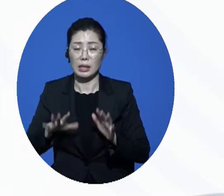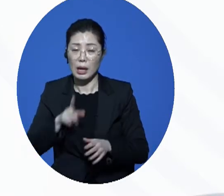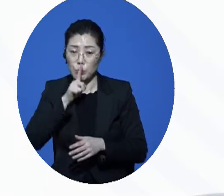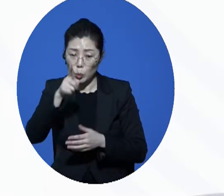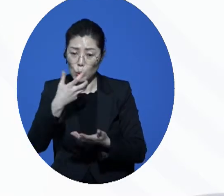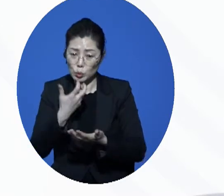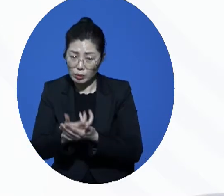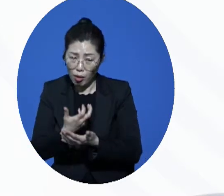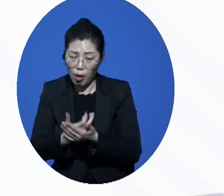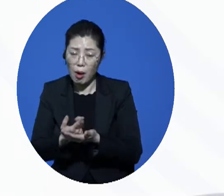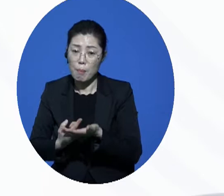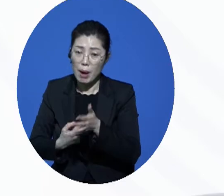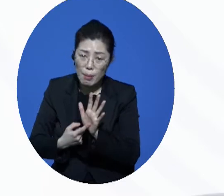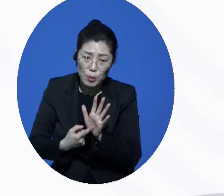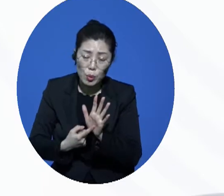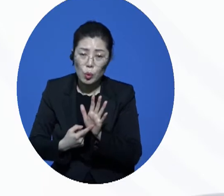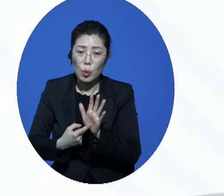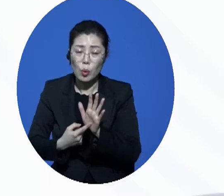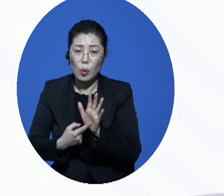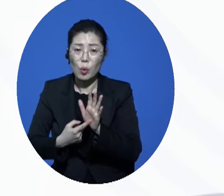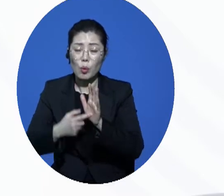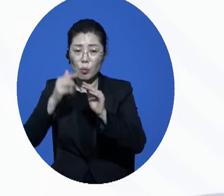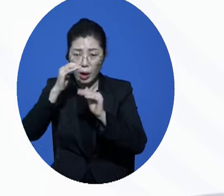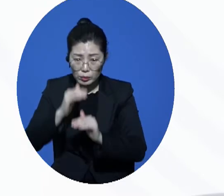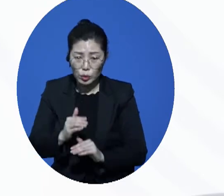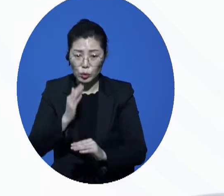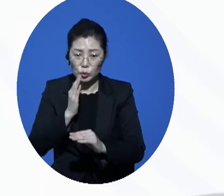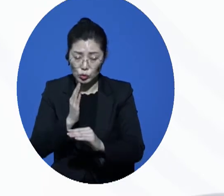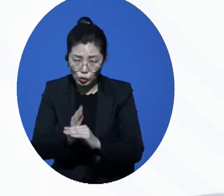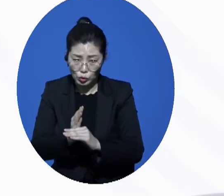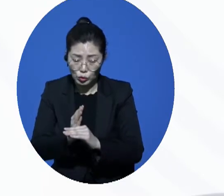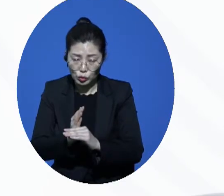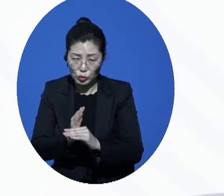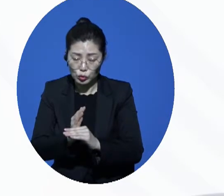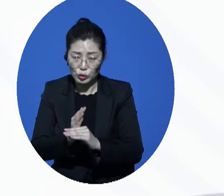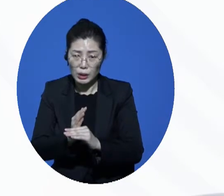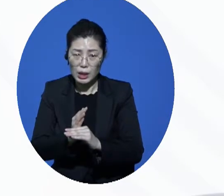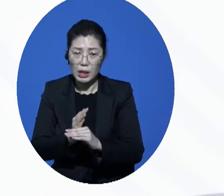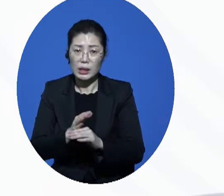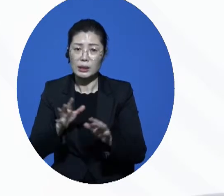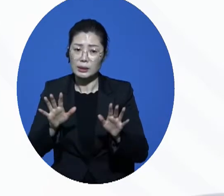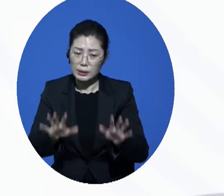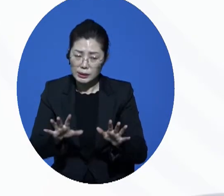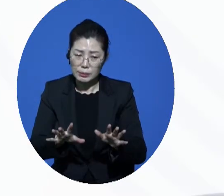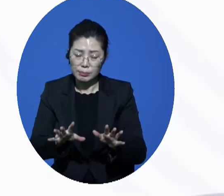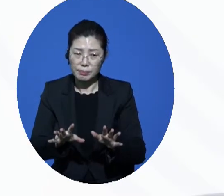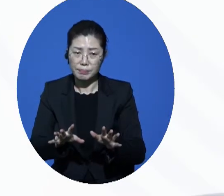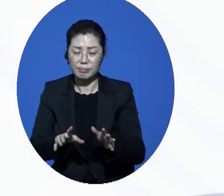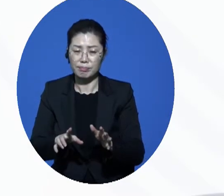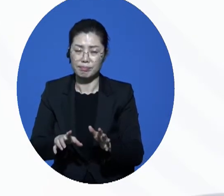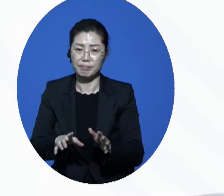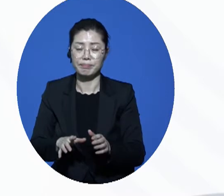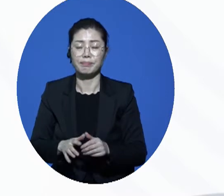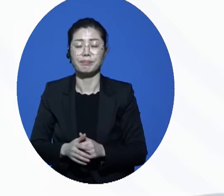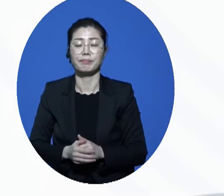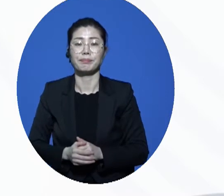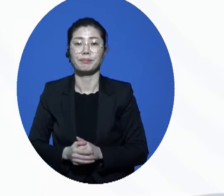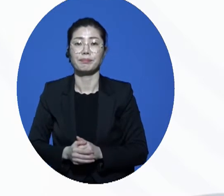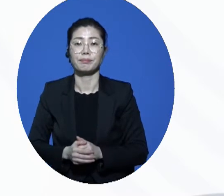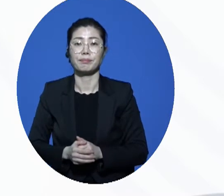보고서를 발표하는 과정에서 받았던 응답 결과를 바탕으로 긴급 성명도 발표를 한 바